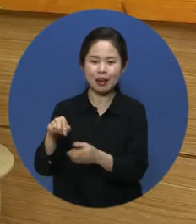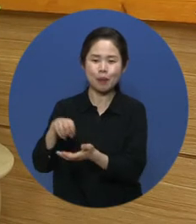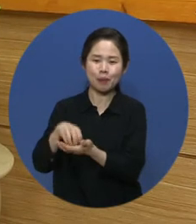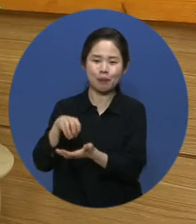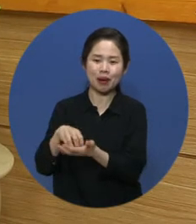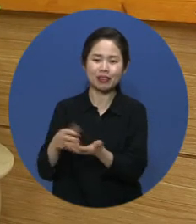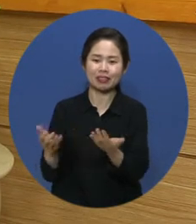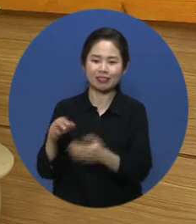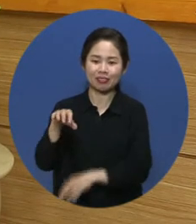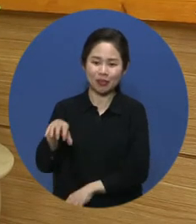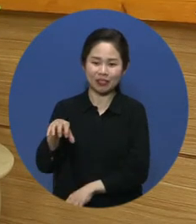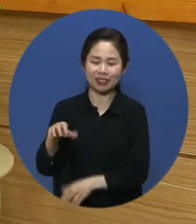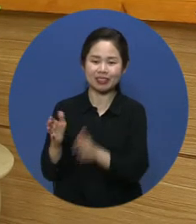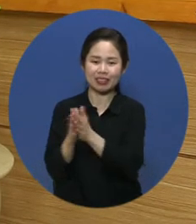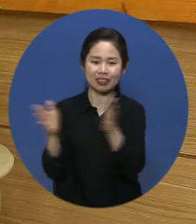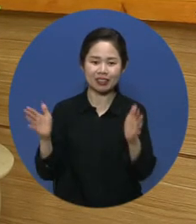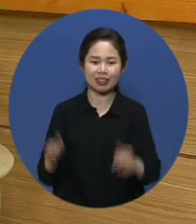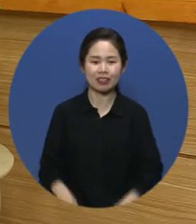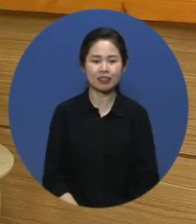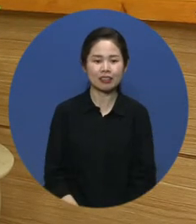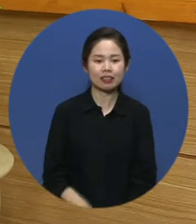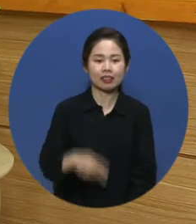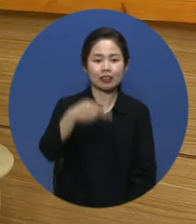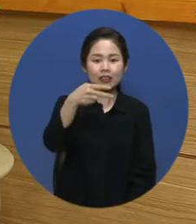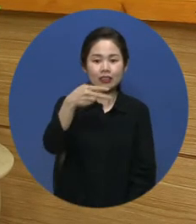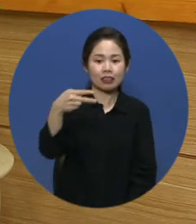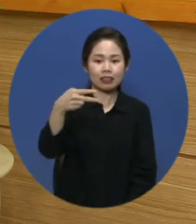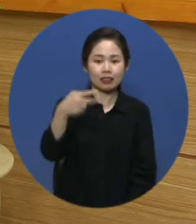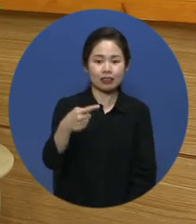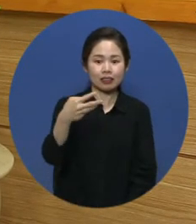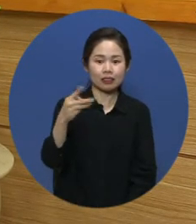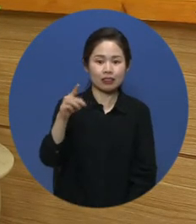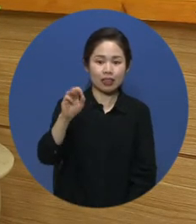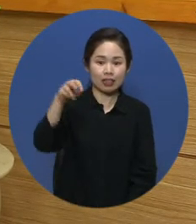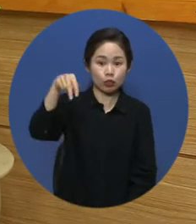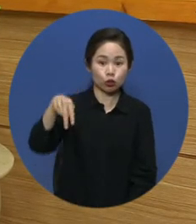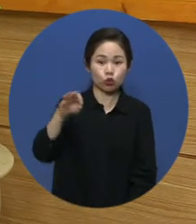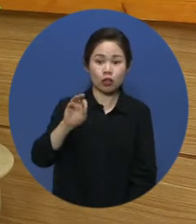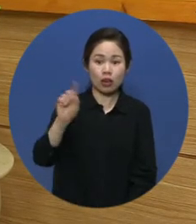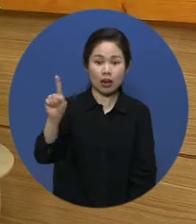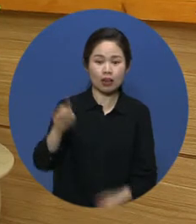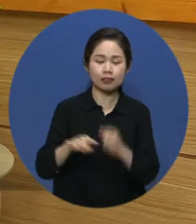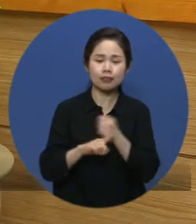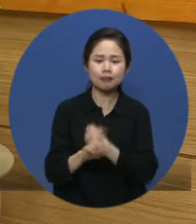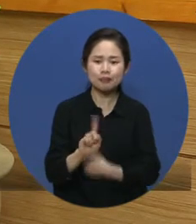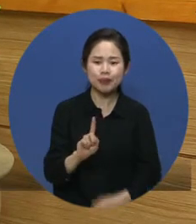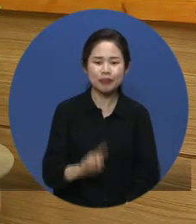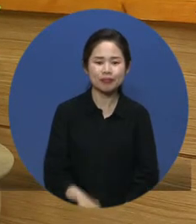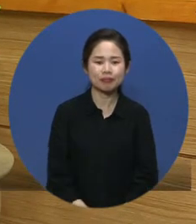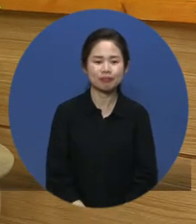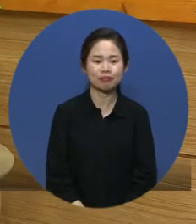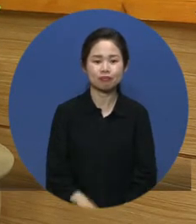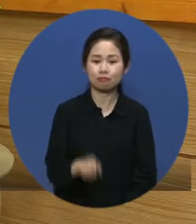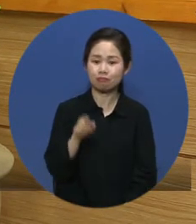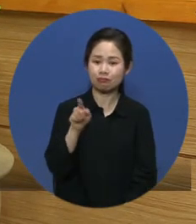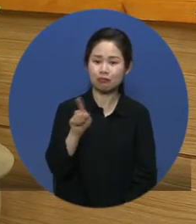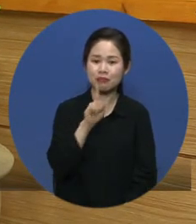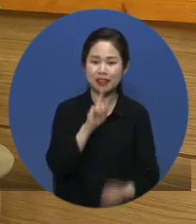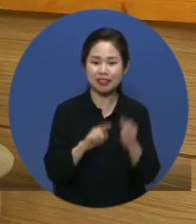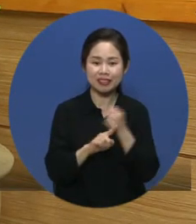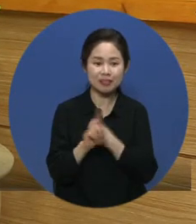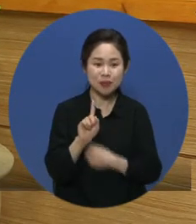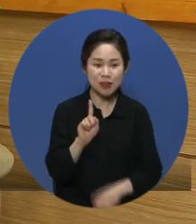뜨랑슈아 베이커리에서 그 뜨랑슈아는 어떤 뜻을 담고 있나요? 뜨랑슈아라는 말의 의미는